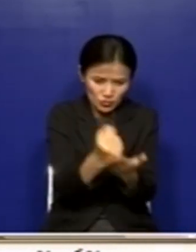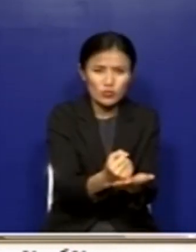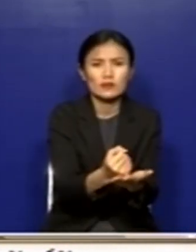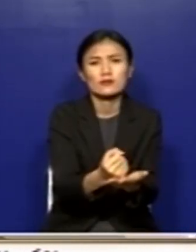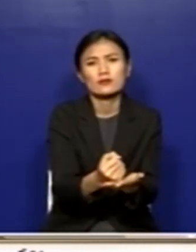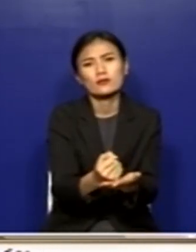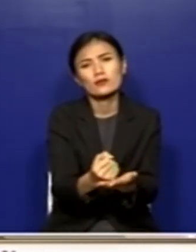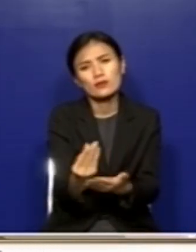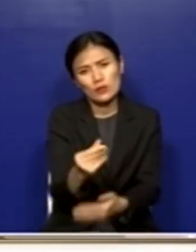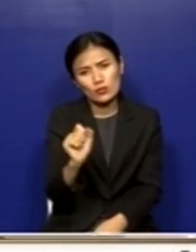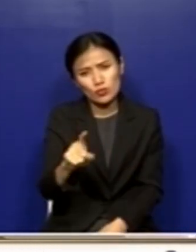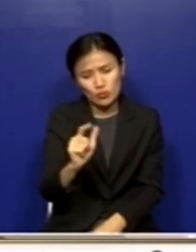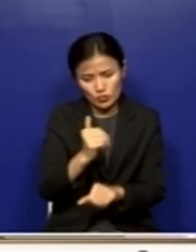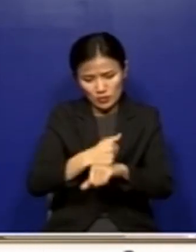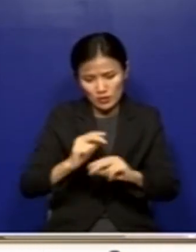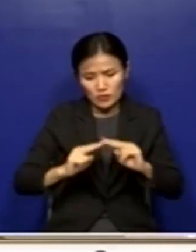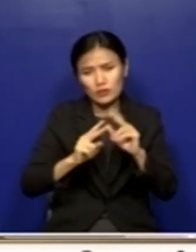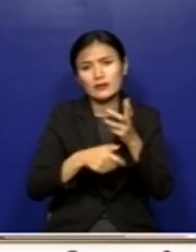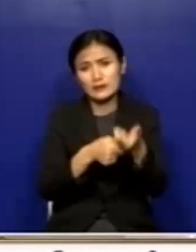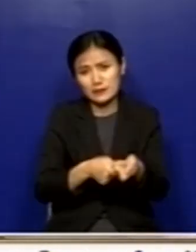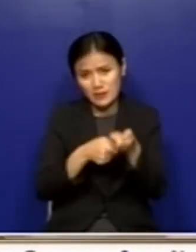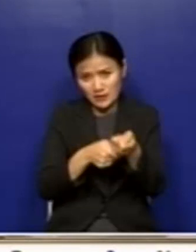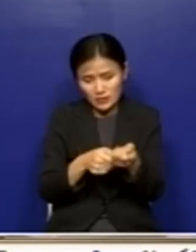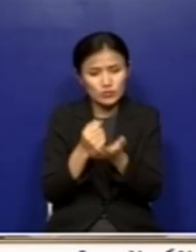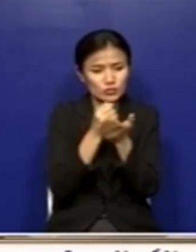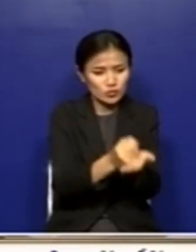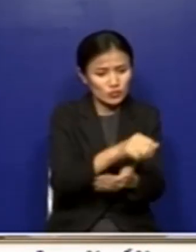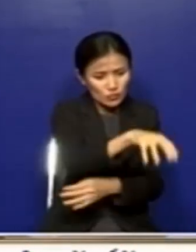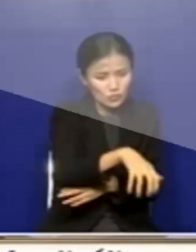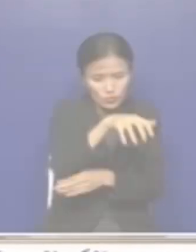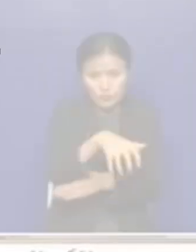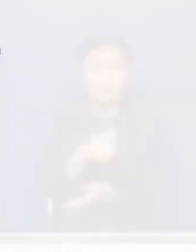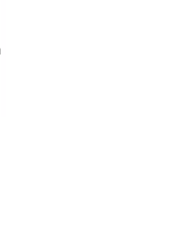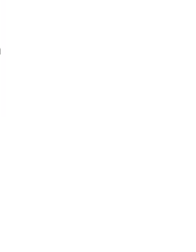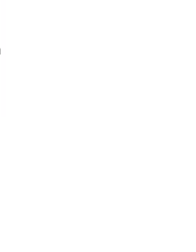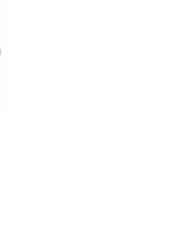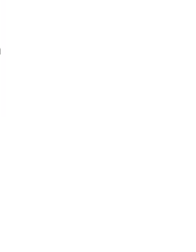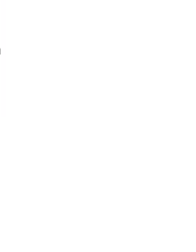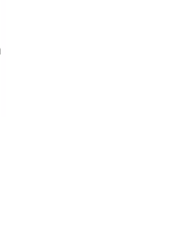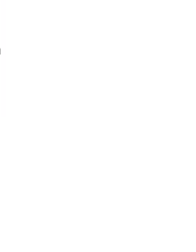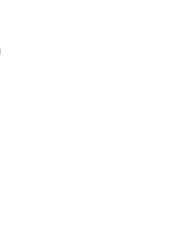กระทรวงเกษตรได้ช่วยเหลืออนุเคราะห์ให้เขาได้มีความสุขด้วยค่ะขอบพระคุณค่ะ